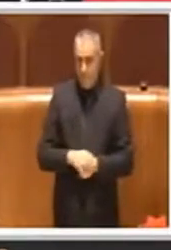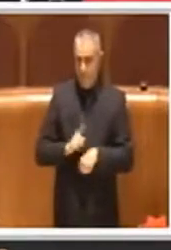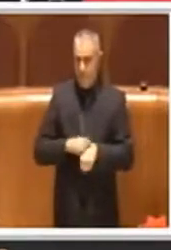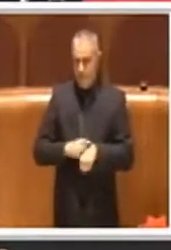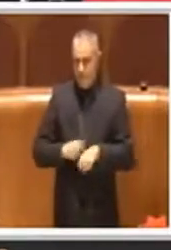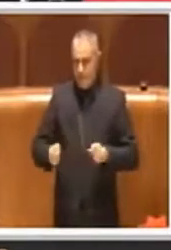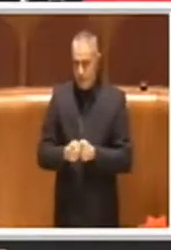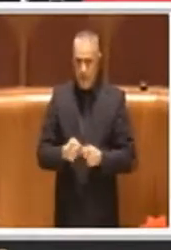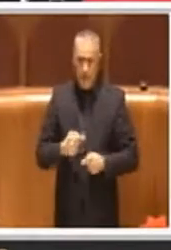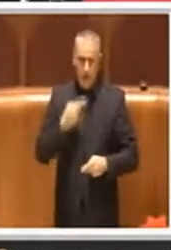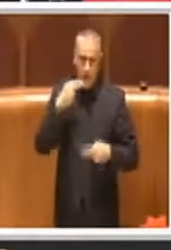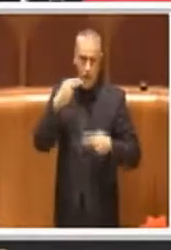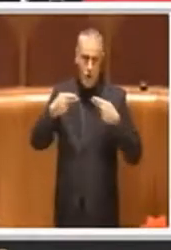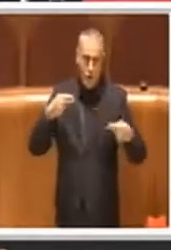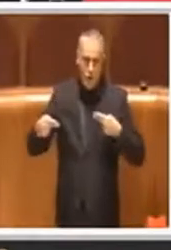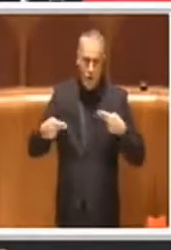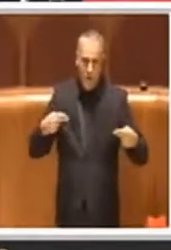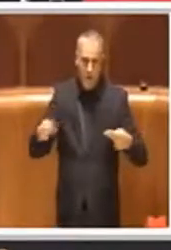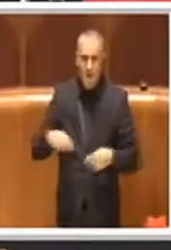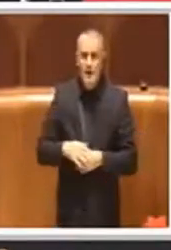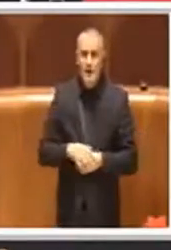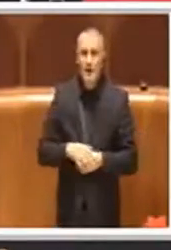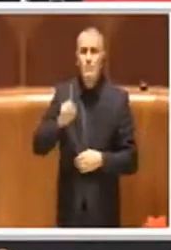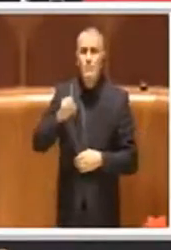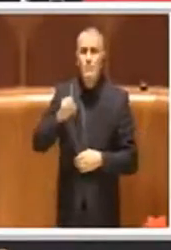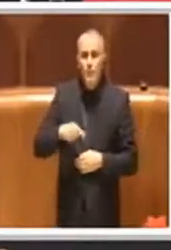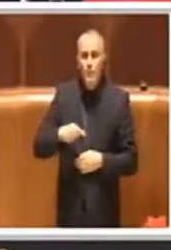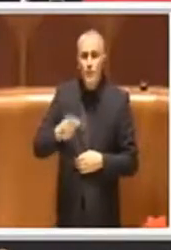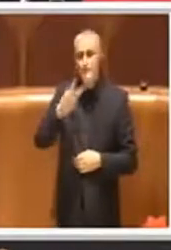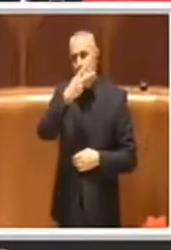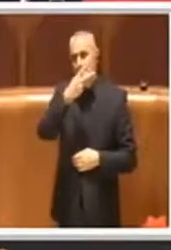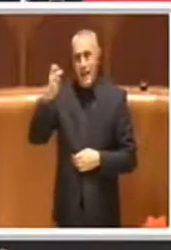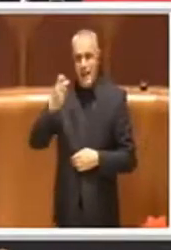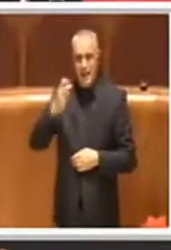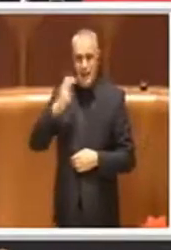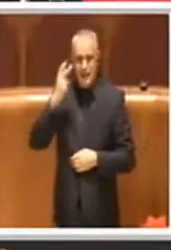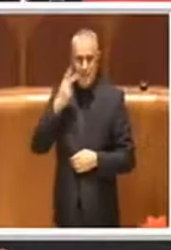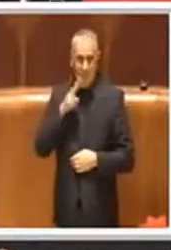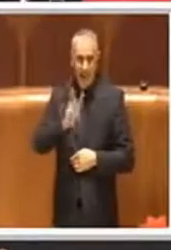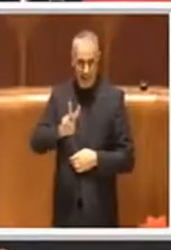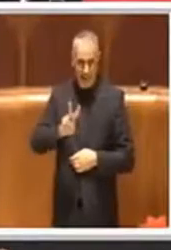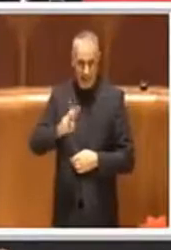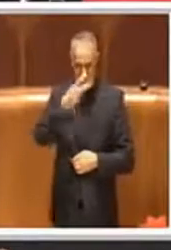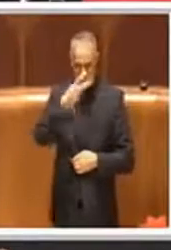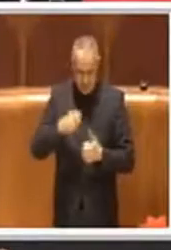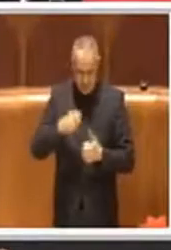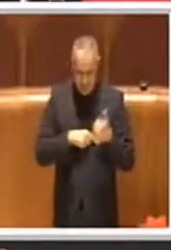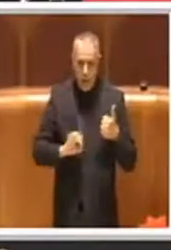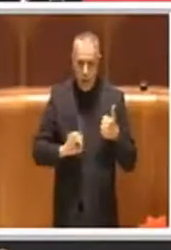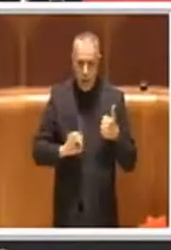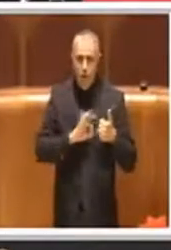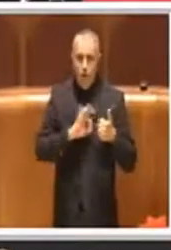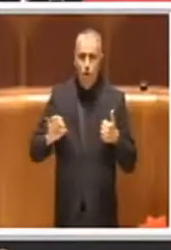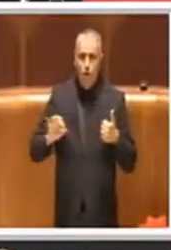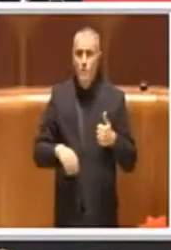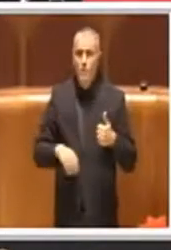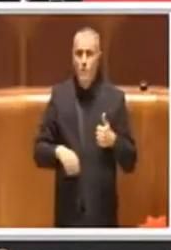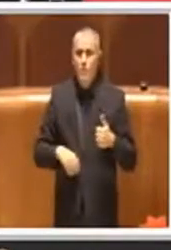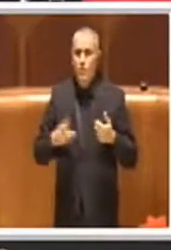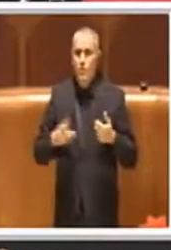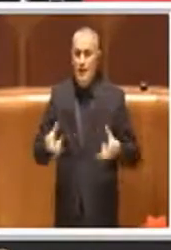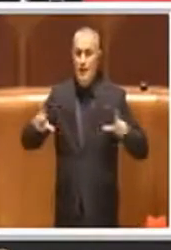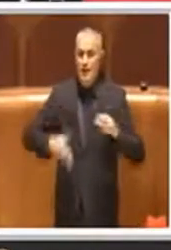Dico solo alcuni nomi: beh, il Black Friday tutti lo conosciamo, riparti con gusto, fashion and hairstyle, quindi in questo